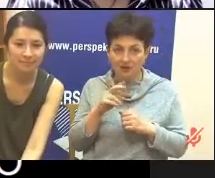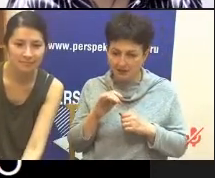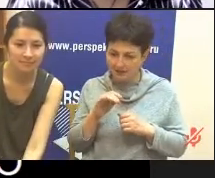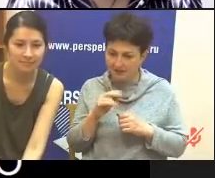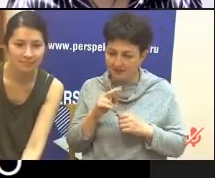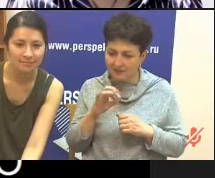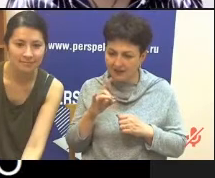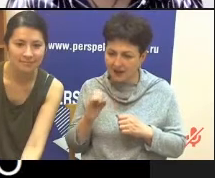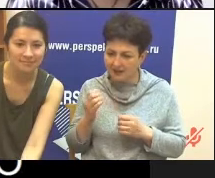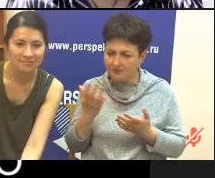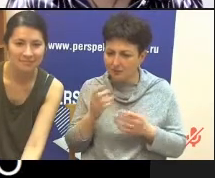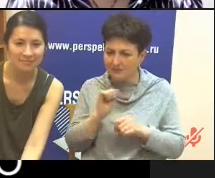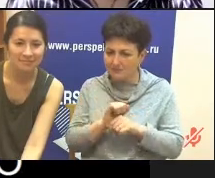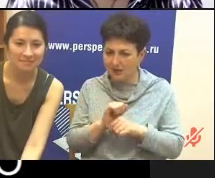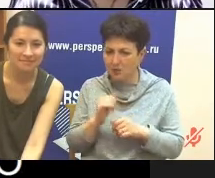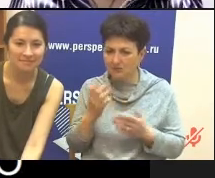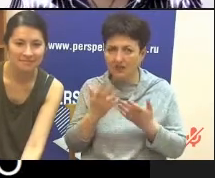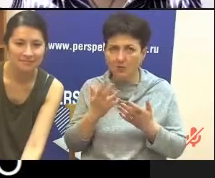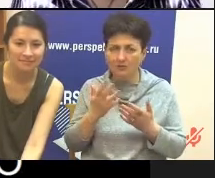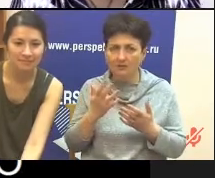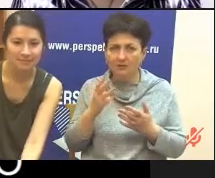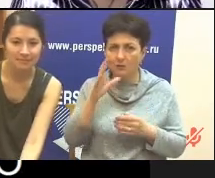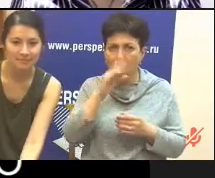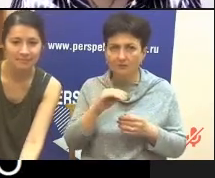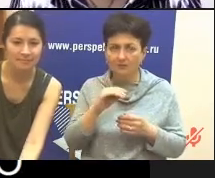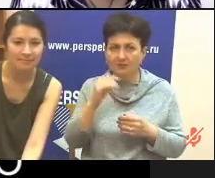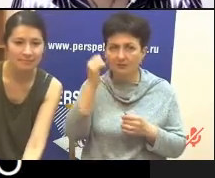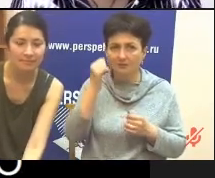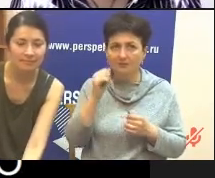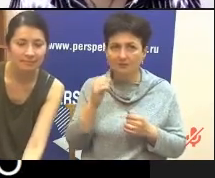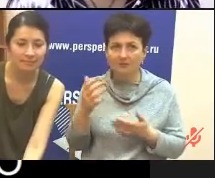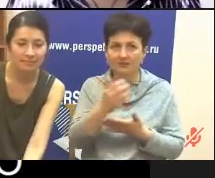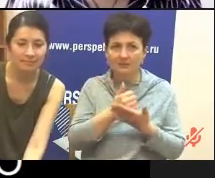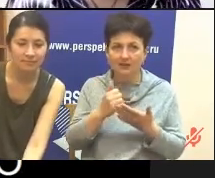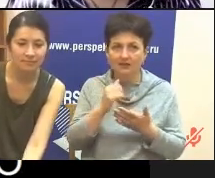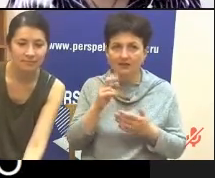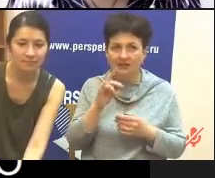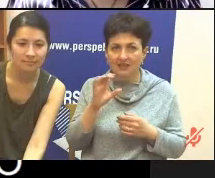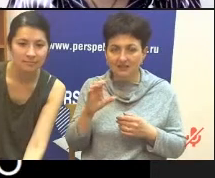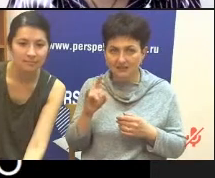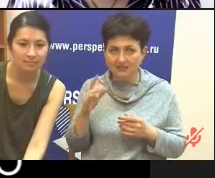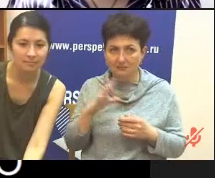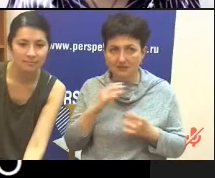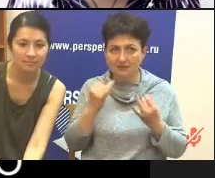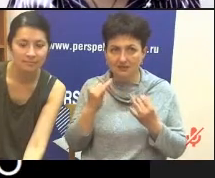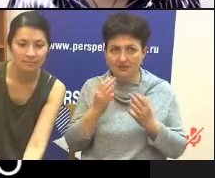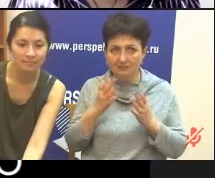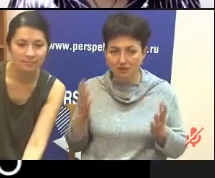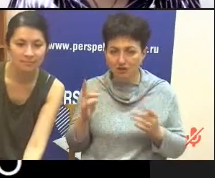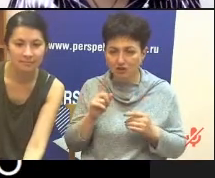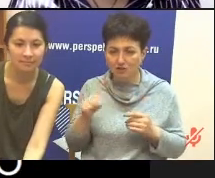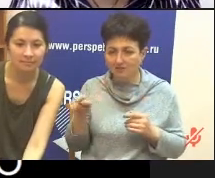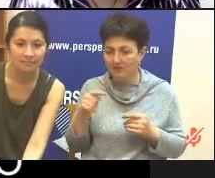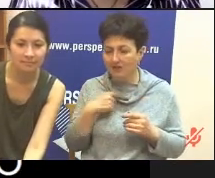буду делать про KPI в пиаре. Наверное, с какой-то паузой, чтобы, во-первых, успеть их